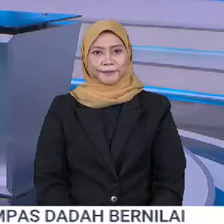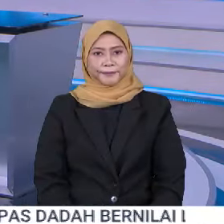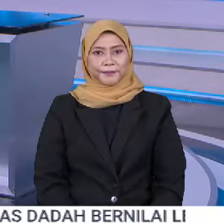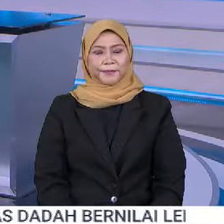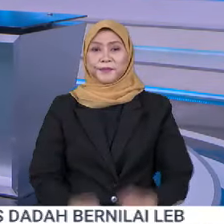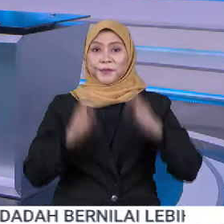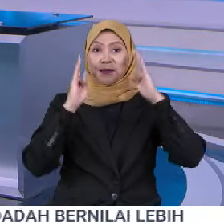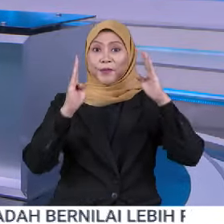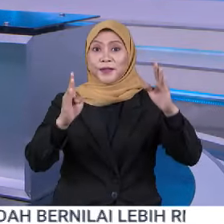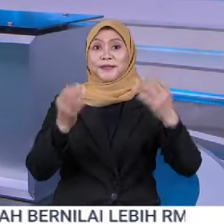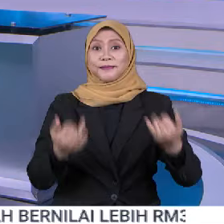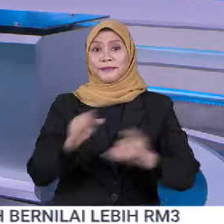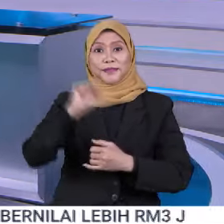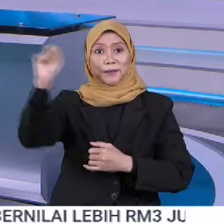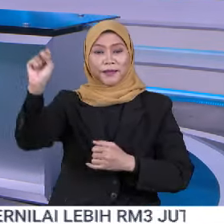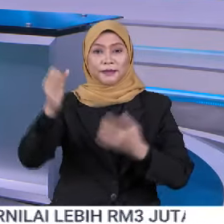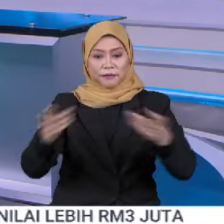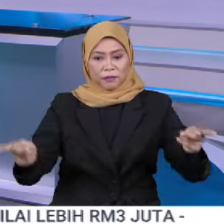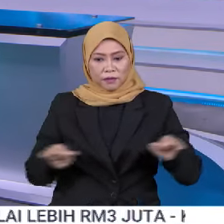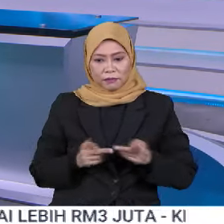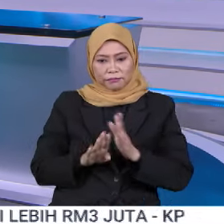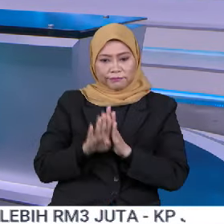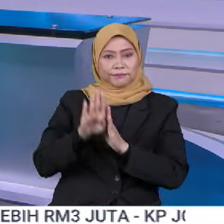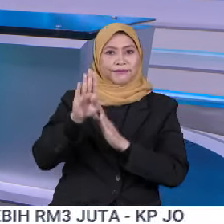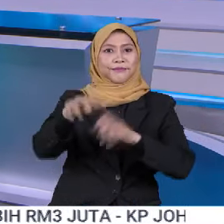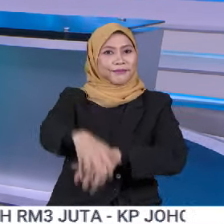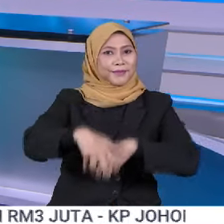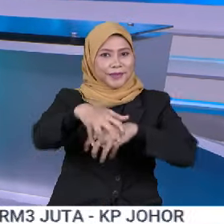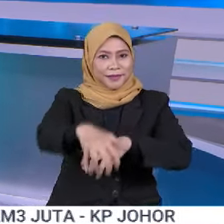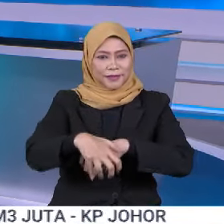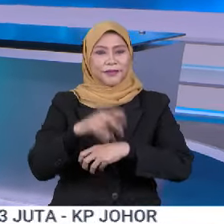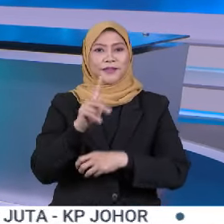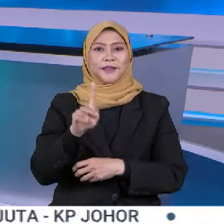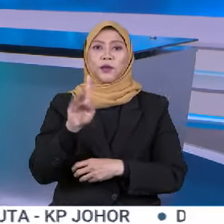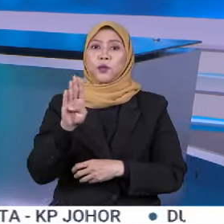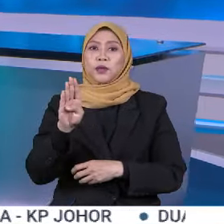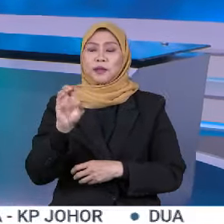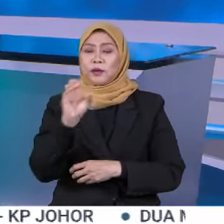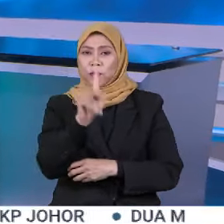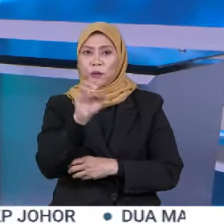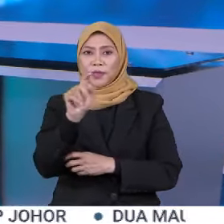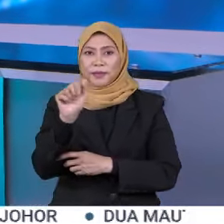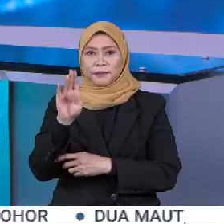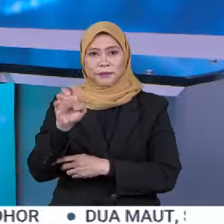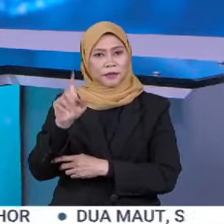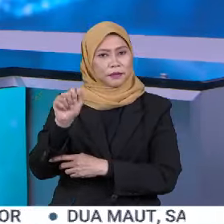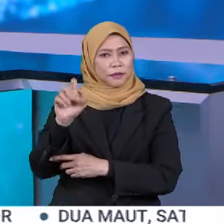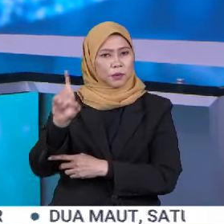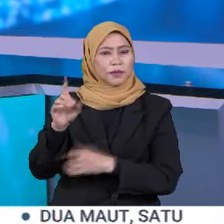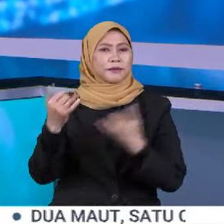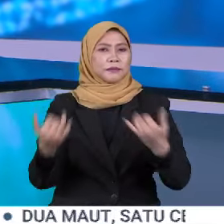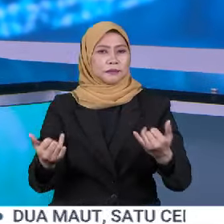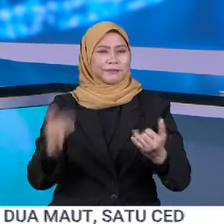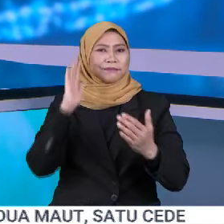negeri di bawah Bayu kawasan pembangunan pertanian berpadu kota belut hadapi fenomena